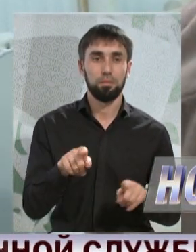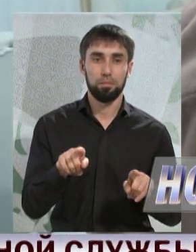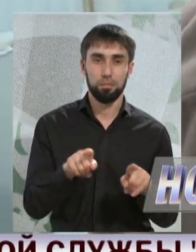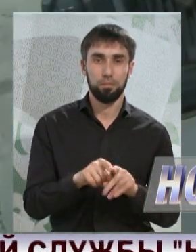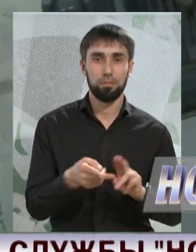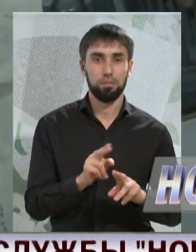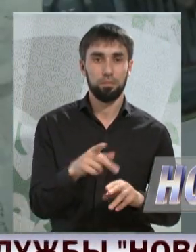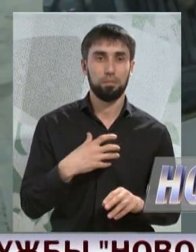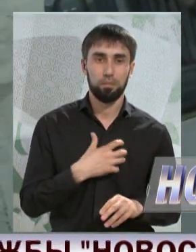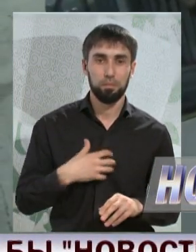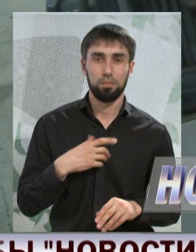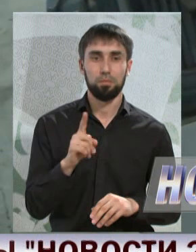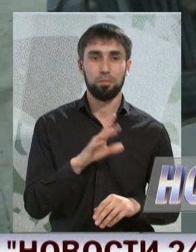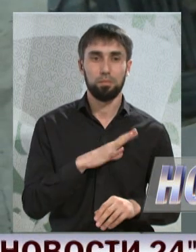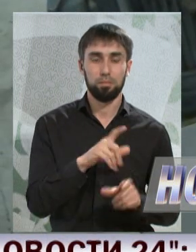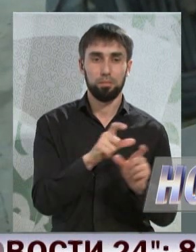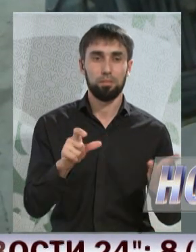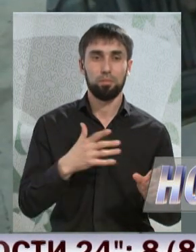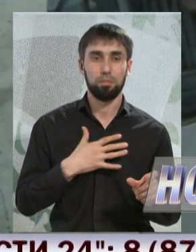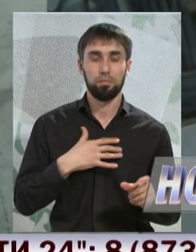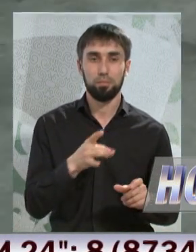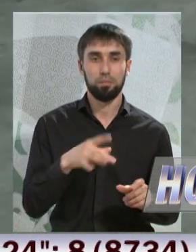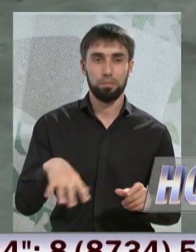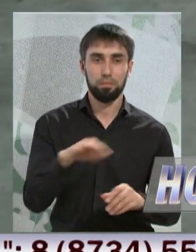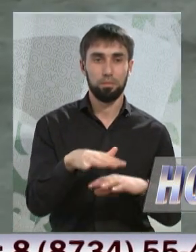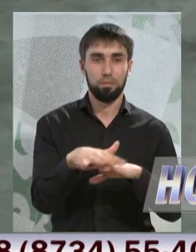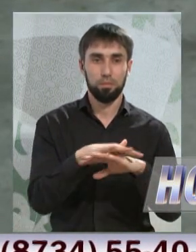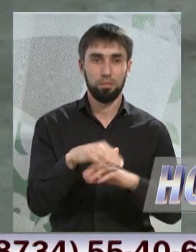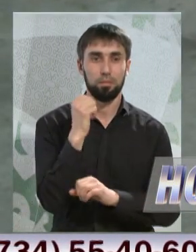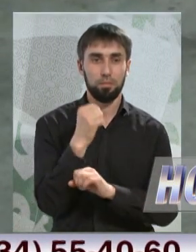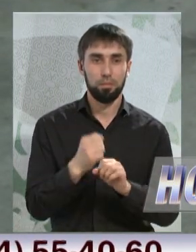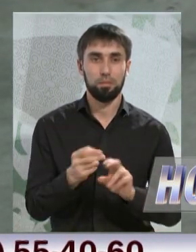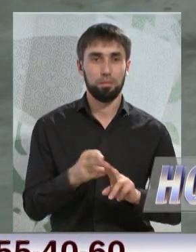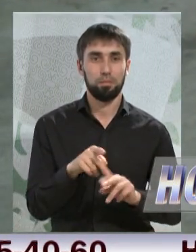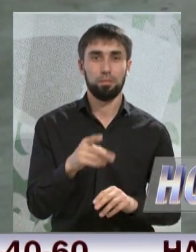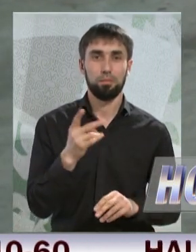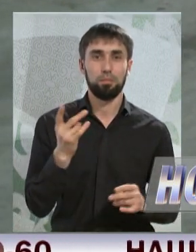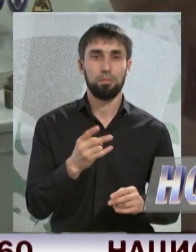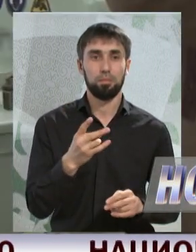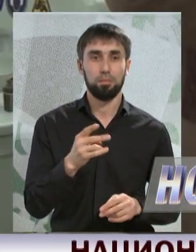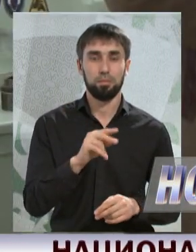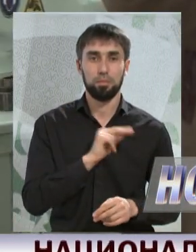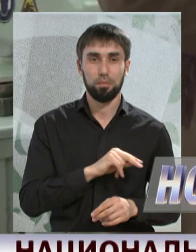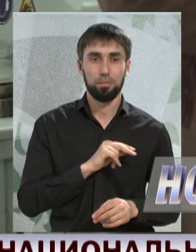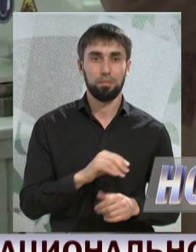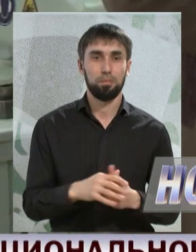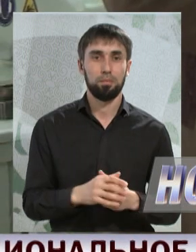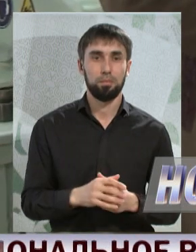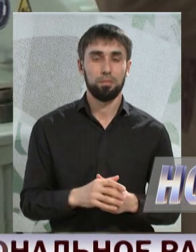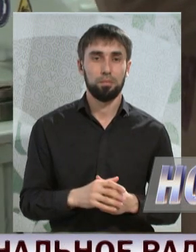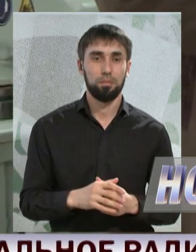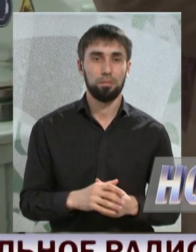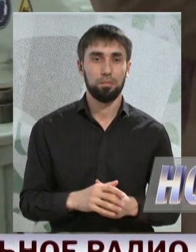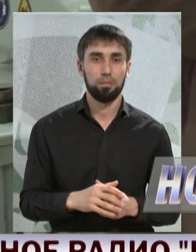для жителей республики. Он отметил, что необходимо в рамках закона организовать поставку местными жителями, лесниками материала на